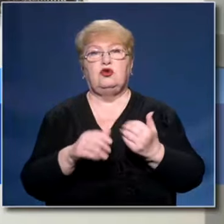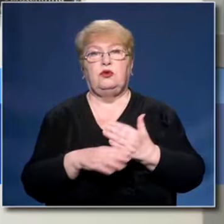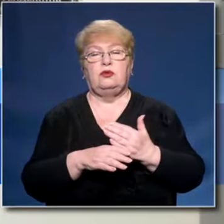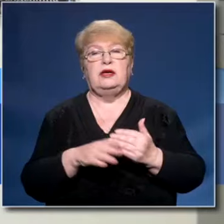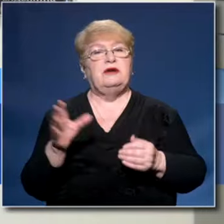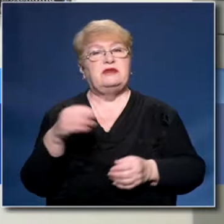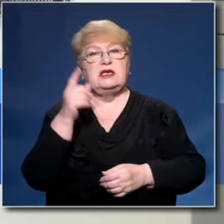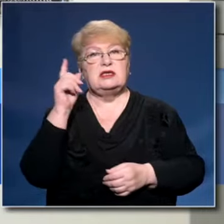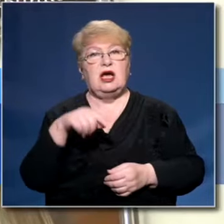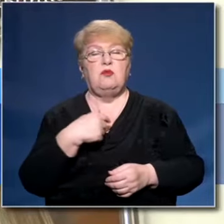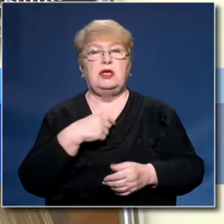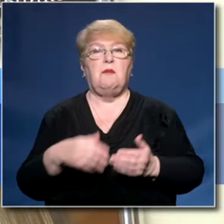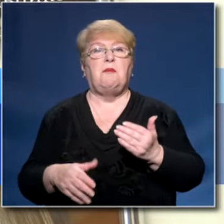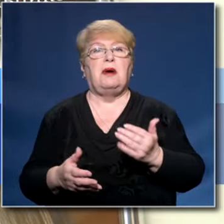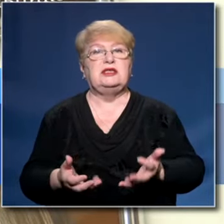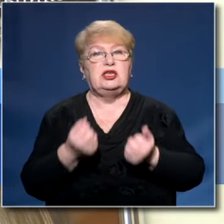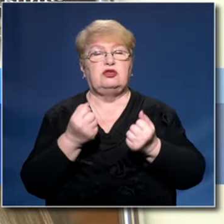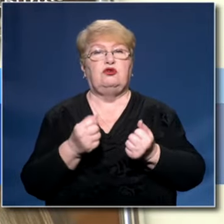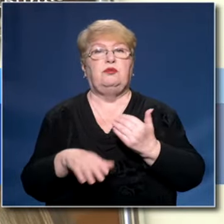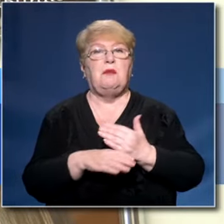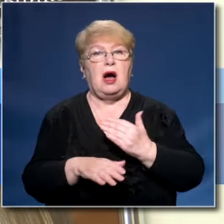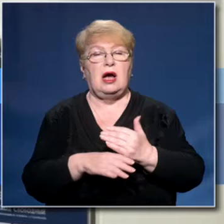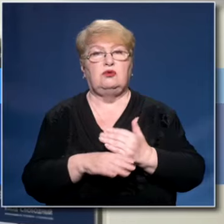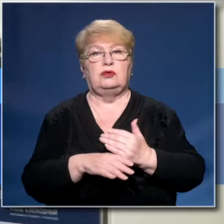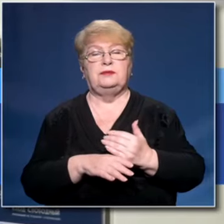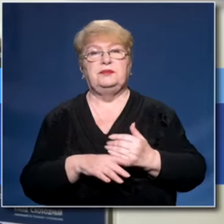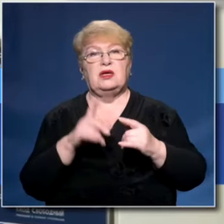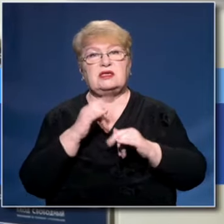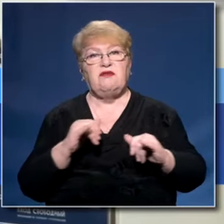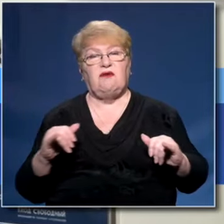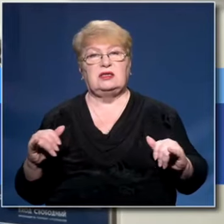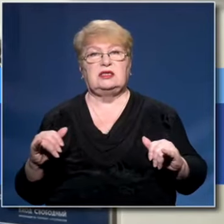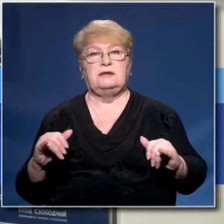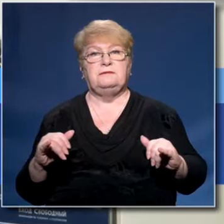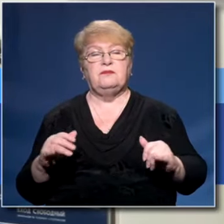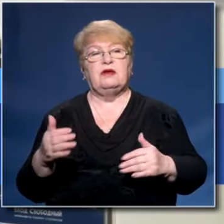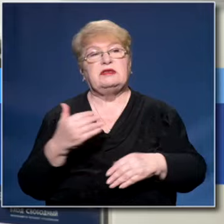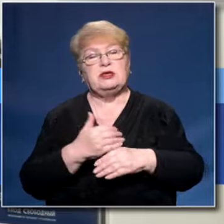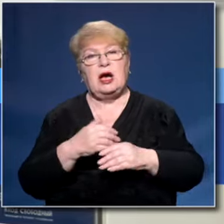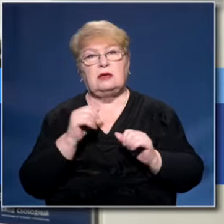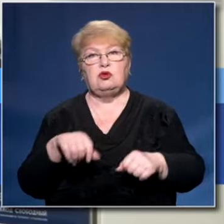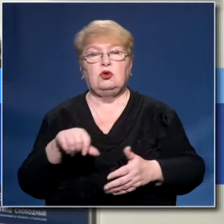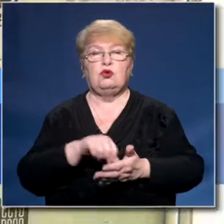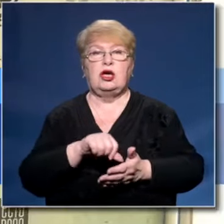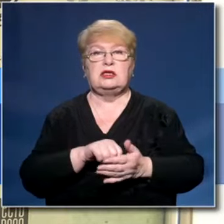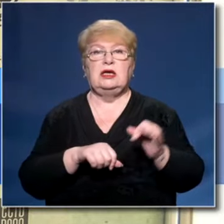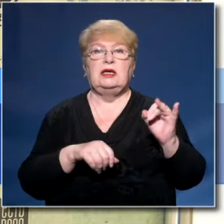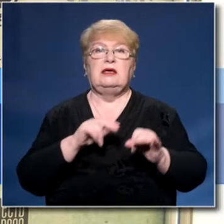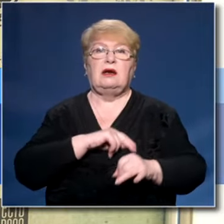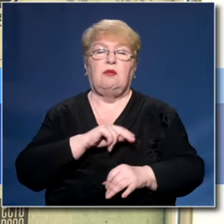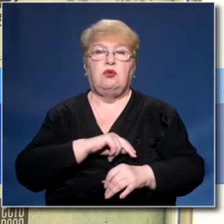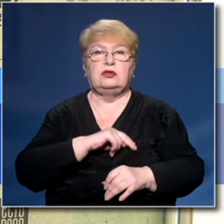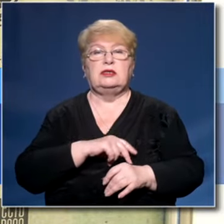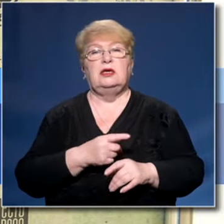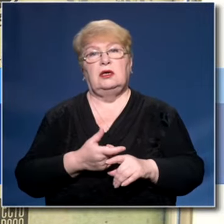знаю меня поддерживают дружит со мной есть возможность развиваться в обще разных ниях и в спектакле участвовать и